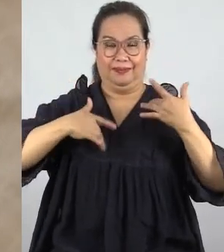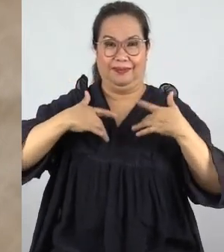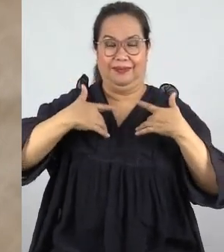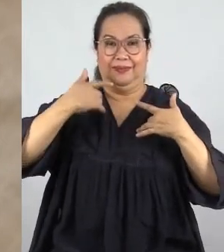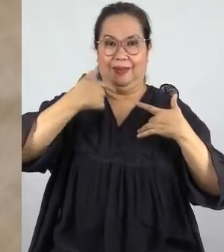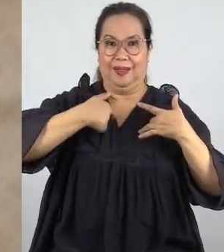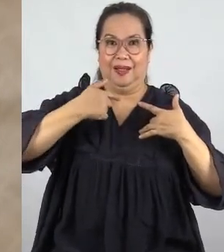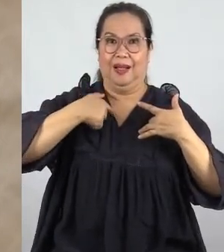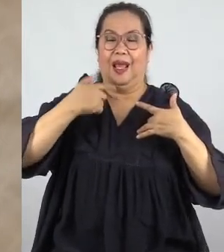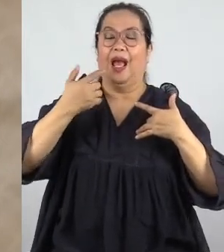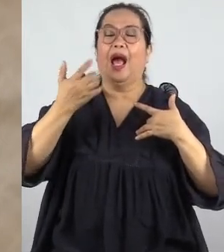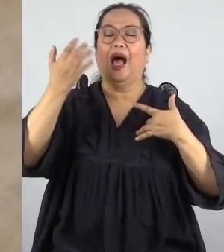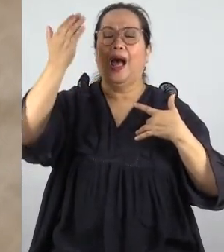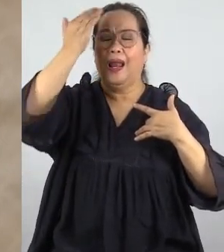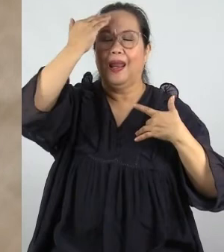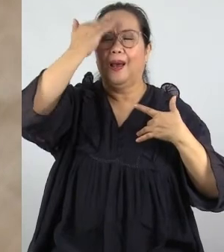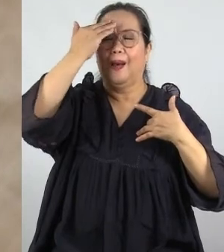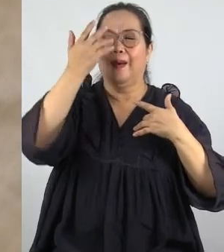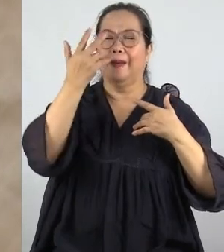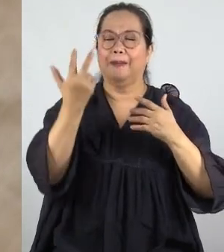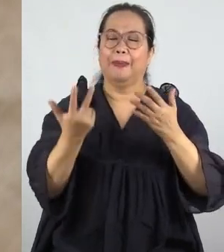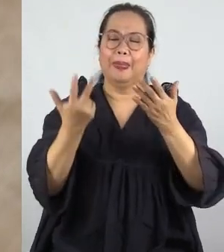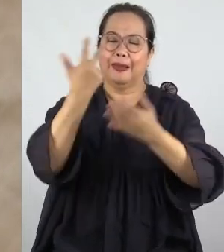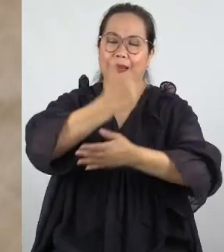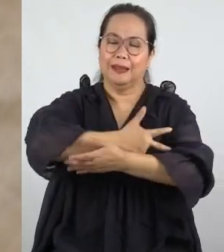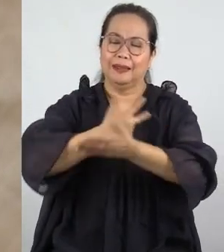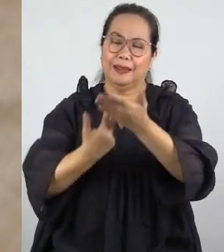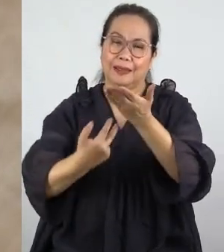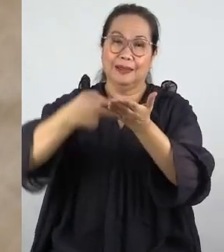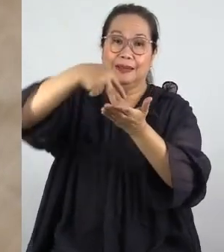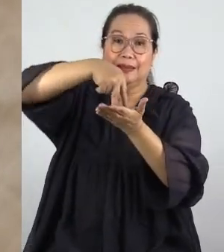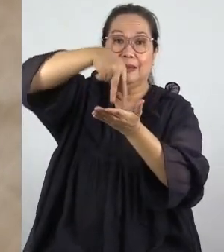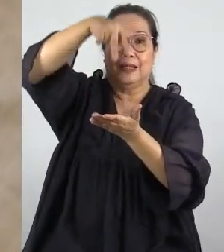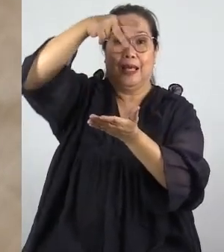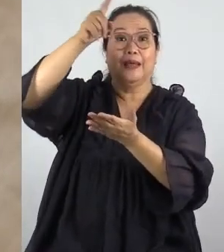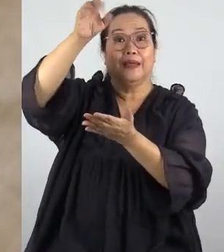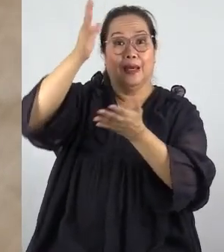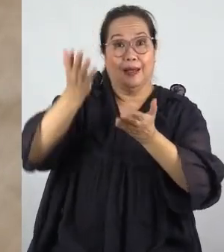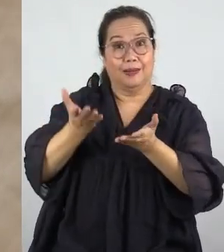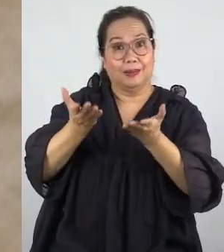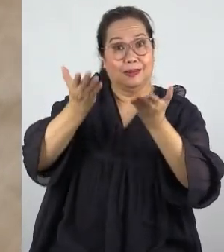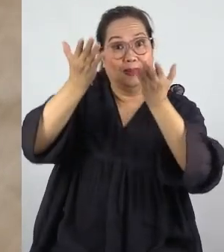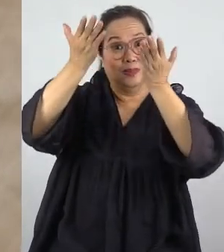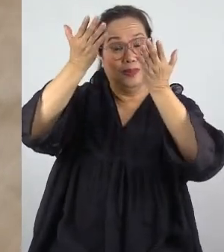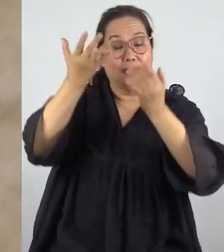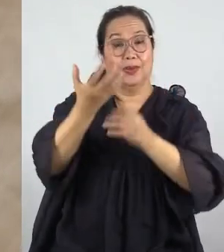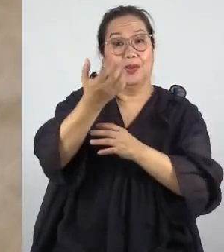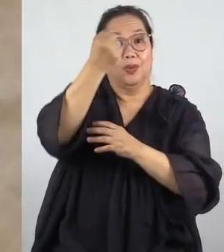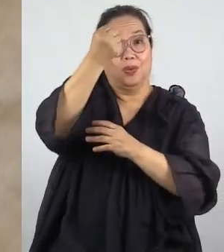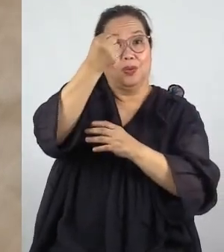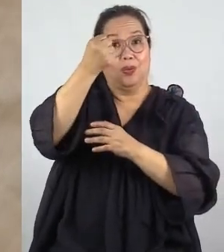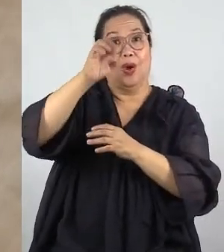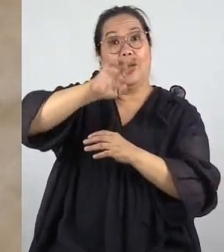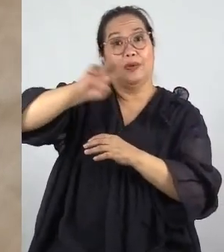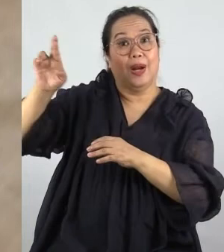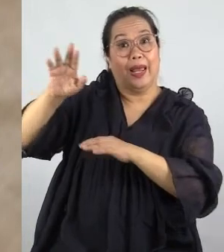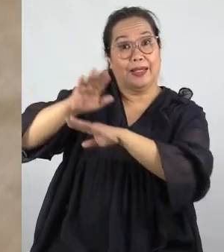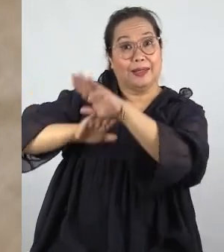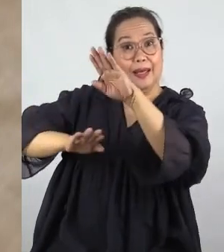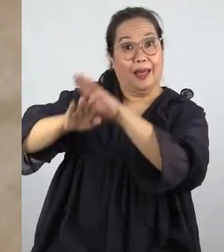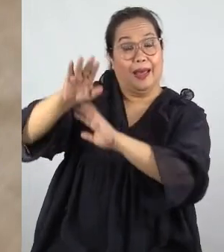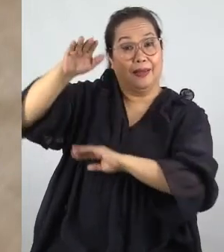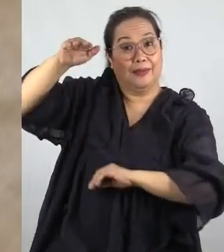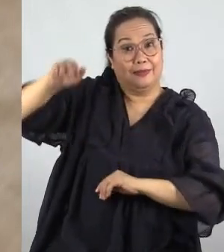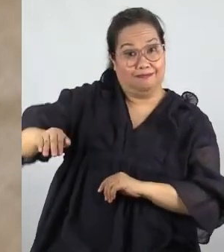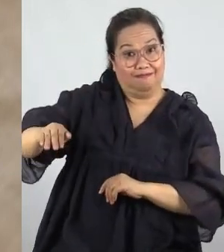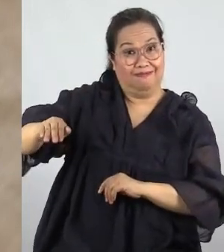siya ay ire-resurrect at itataas ng Diyos Ama sa kanyang kanang kamay sa